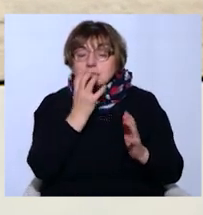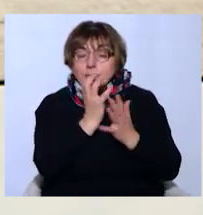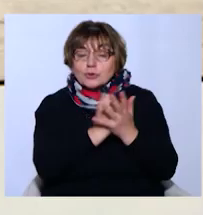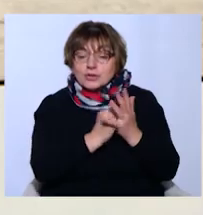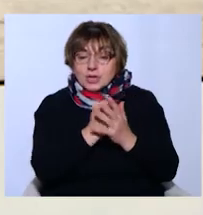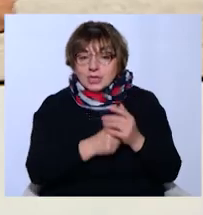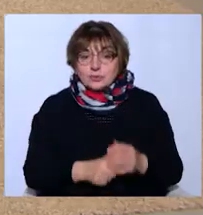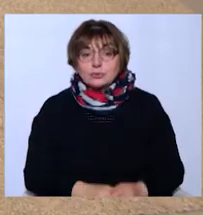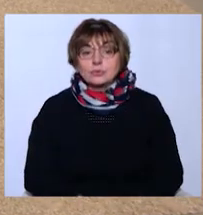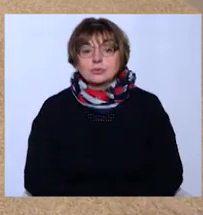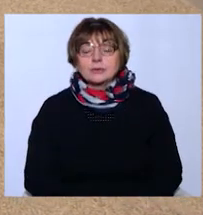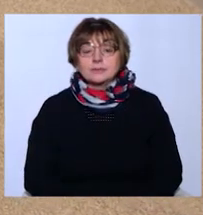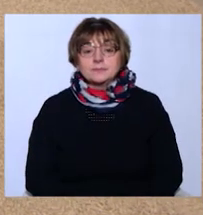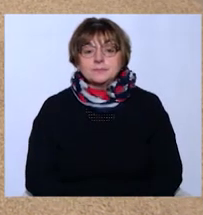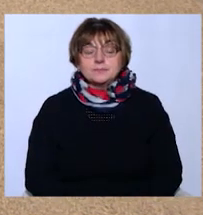კურდღელმა.